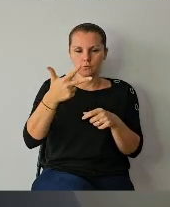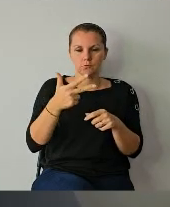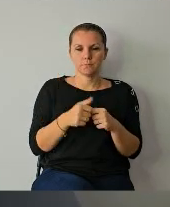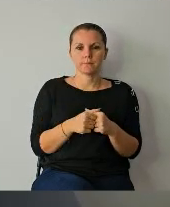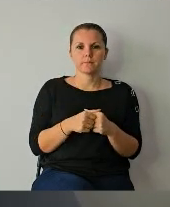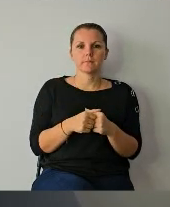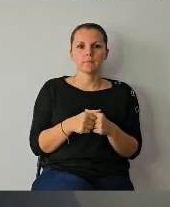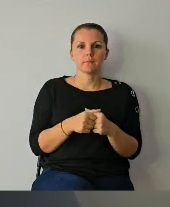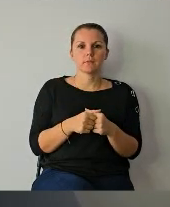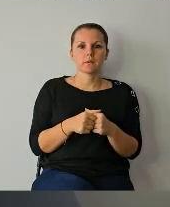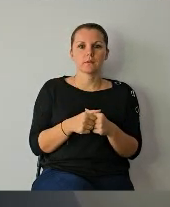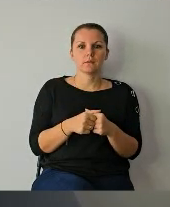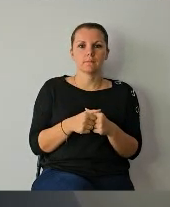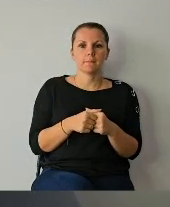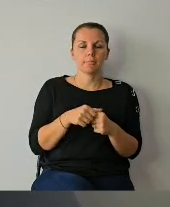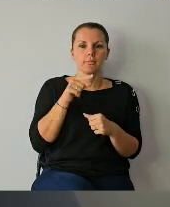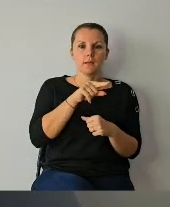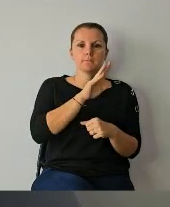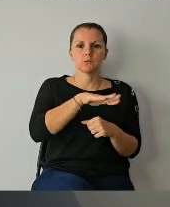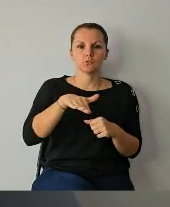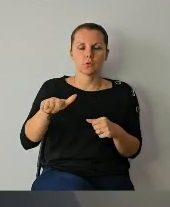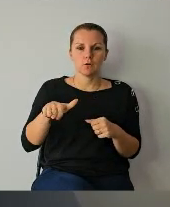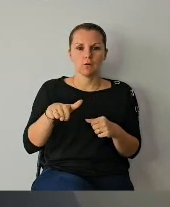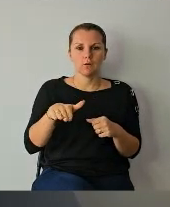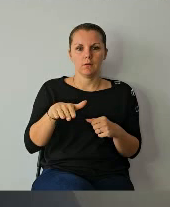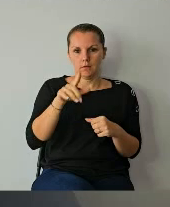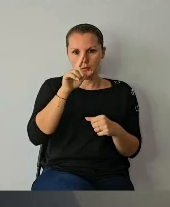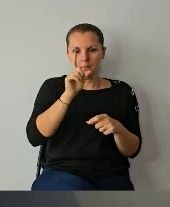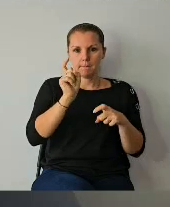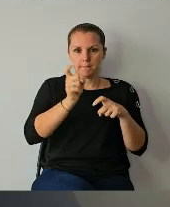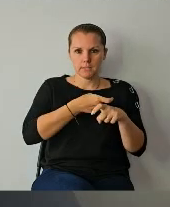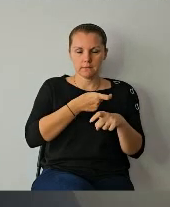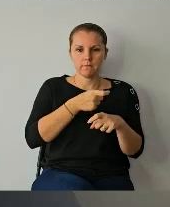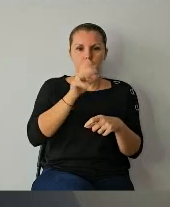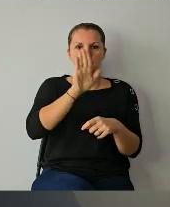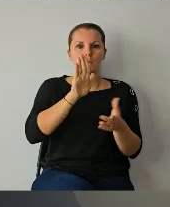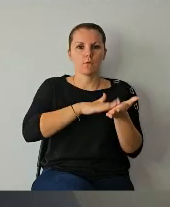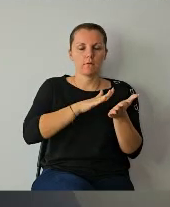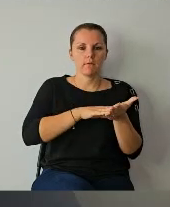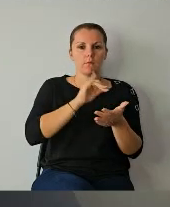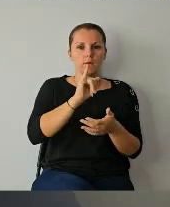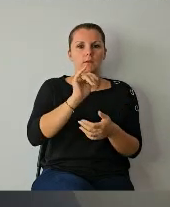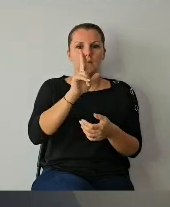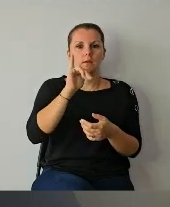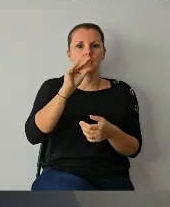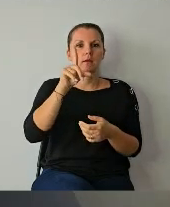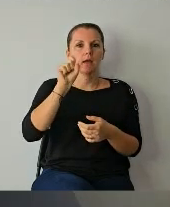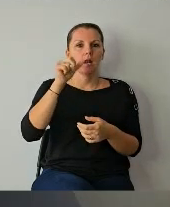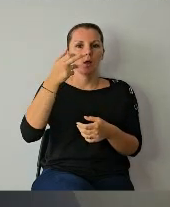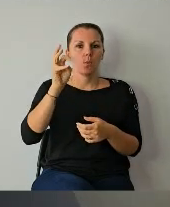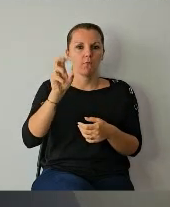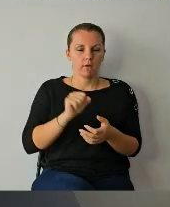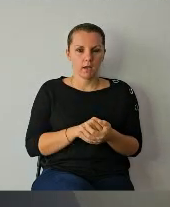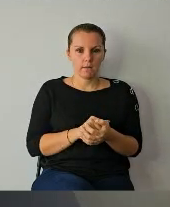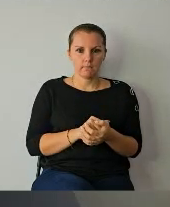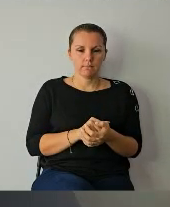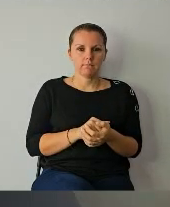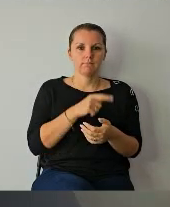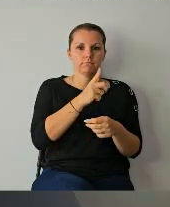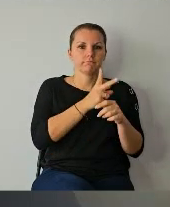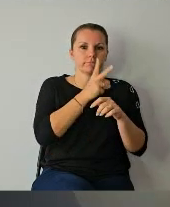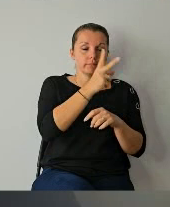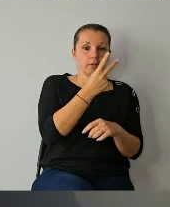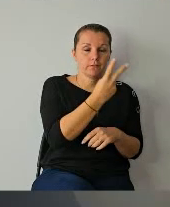2023 i ma to miejsce w przedszkolu publicznym w Boguchwale i w przedszkolu w Kielanówce. W przedszkolu w Boguchwale wzrosła o dwoje